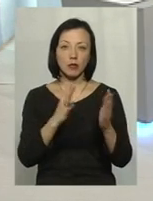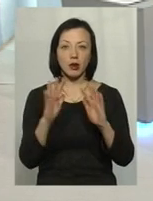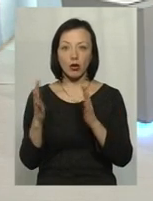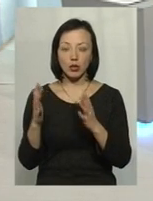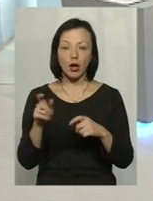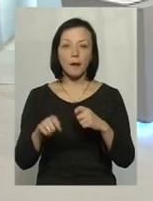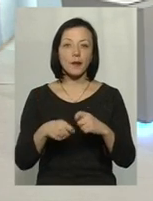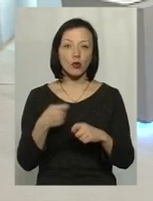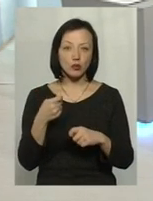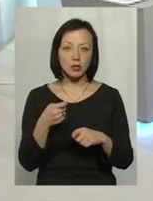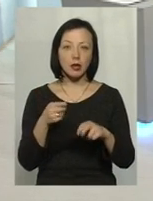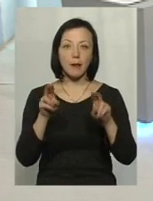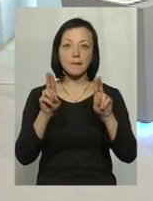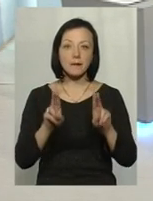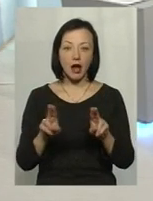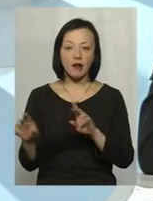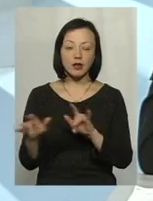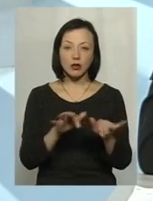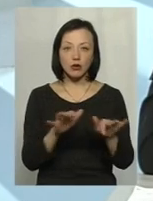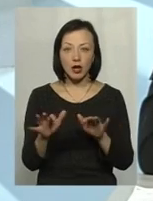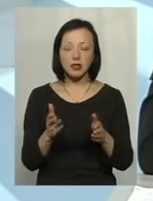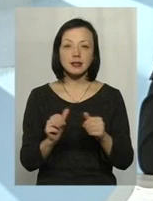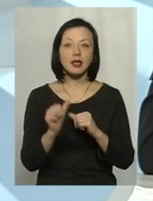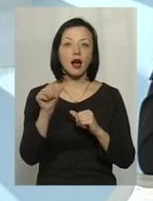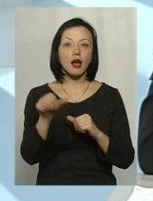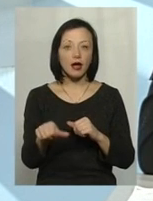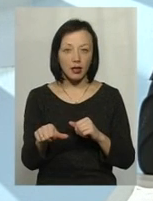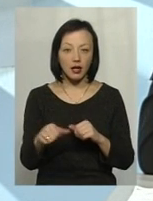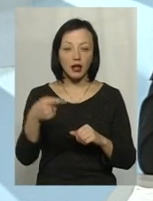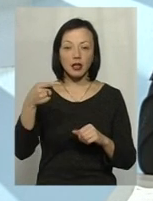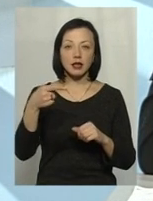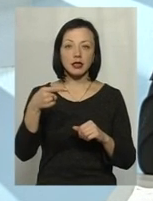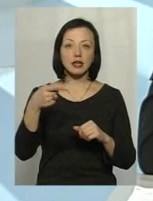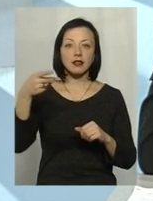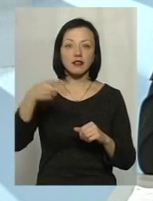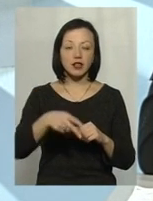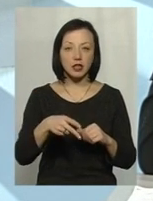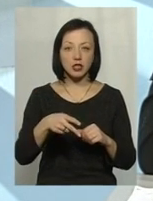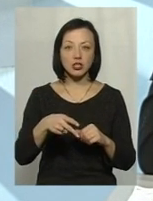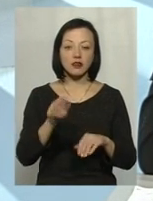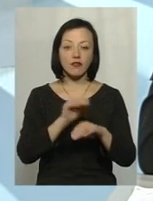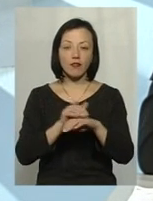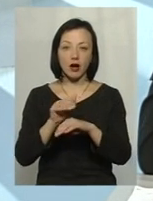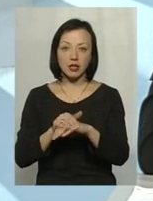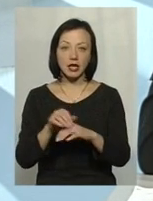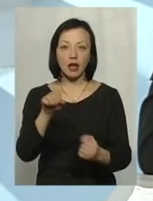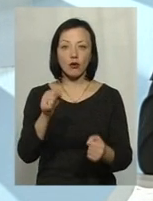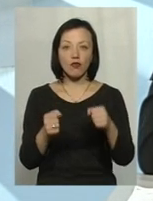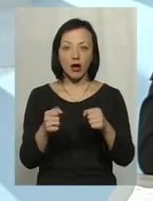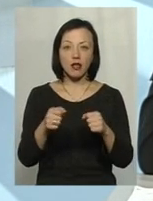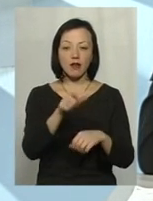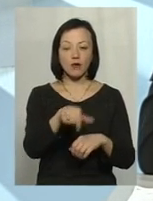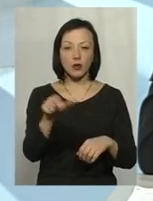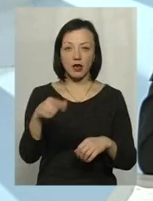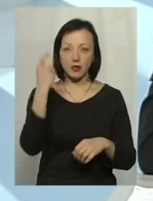пригод, порушення правил дорожнього руху, з яких майже 2000 фактів керування